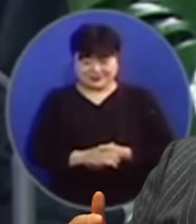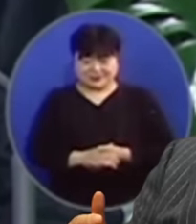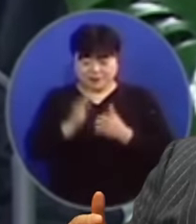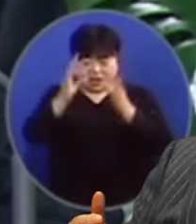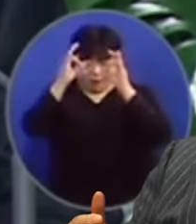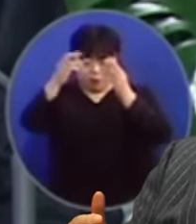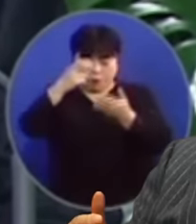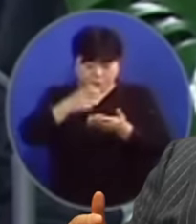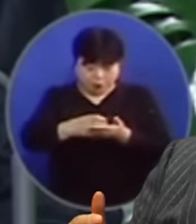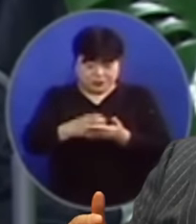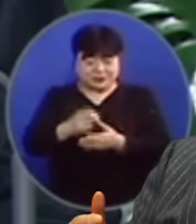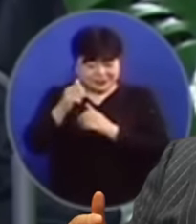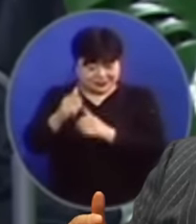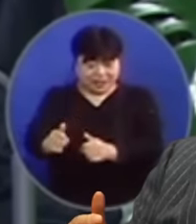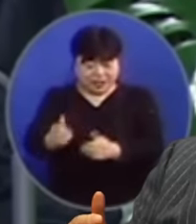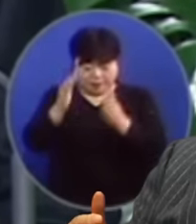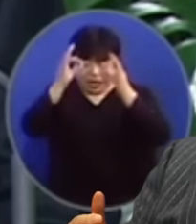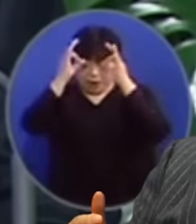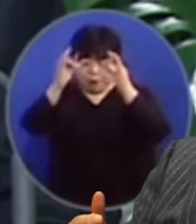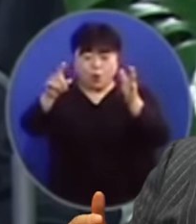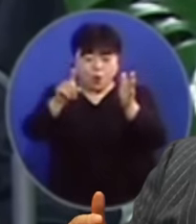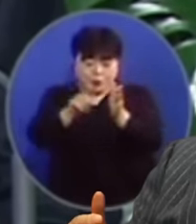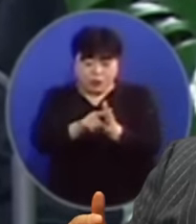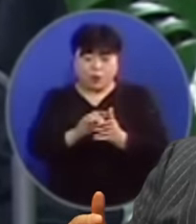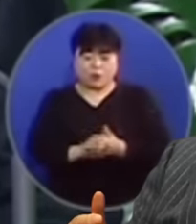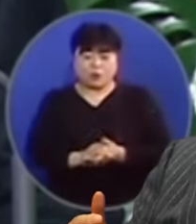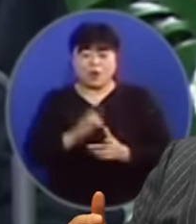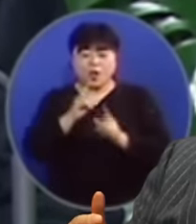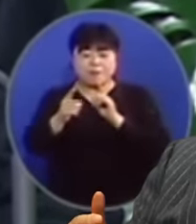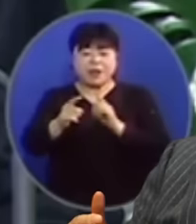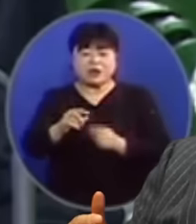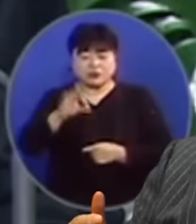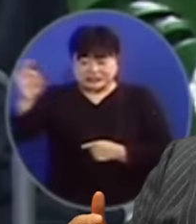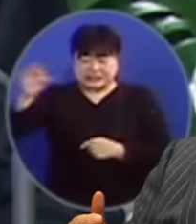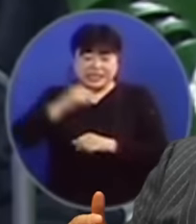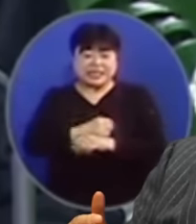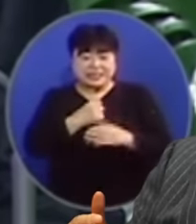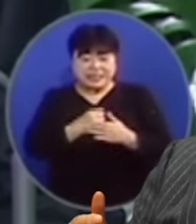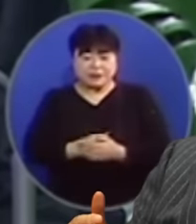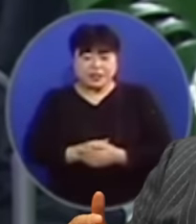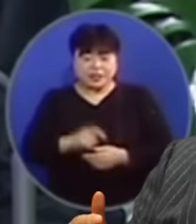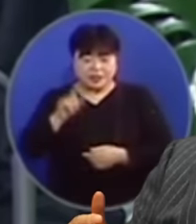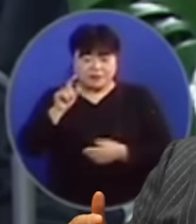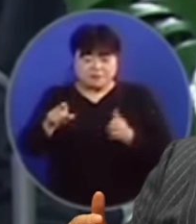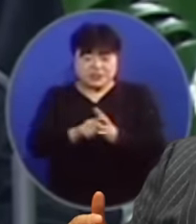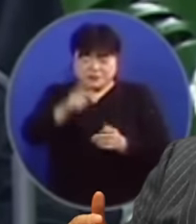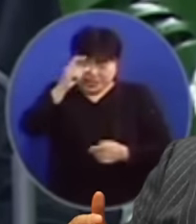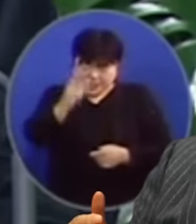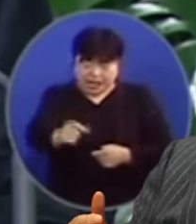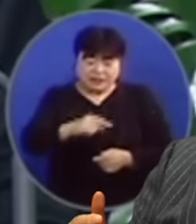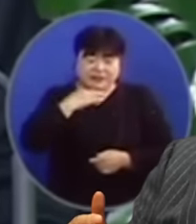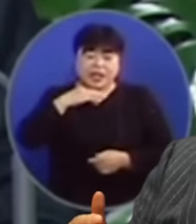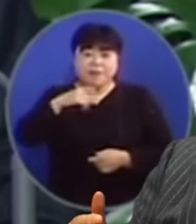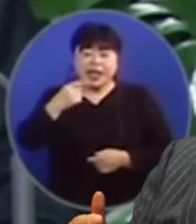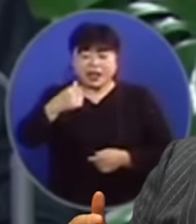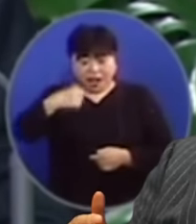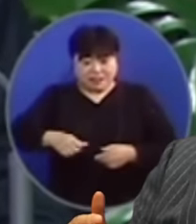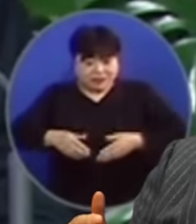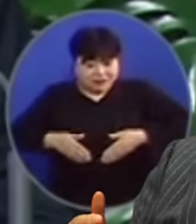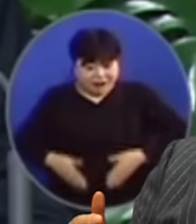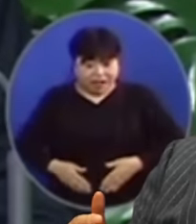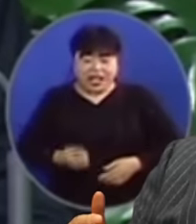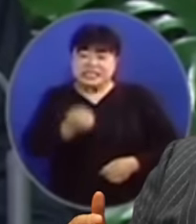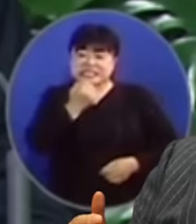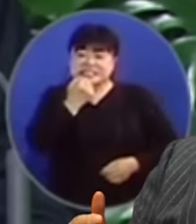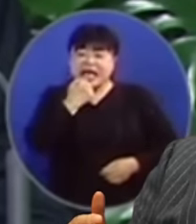바라봄의 법칙을 따라서 바라보고 믿고 말로서 시인하니까 믿음이 확고하게 돼가지고 100살에 아들을 낳으니